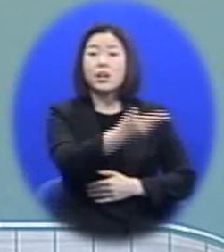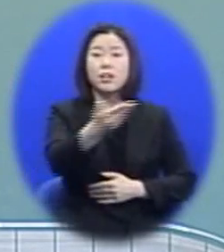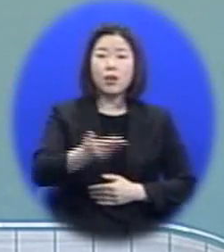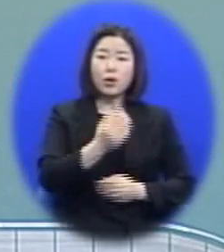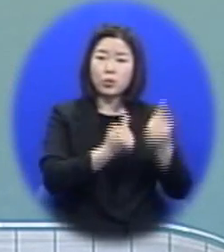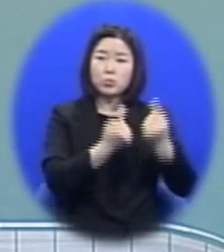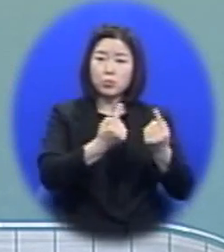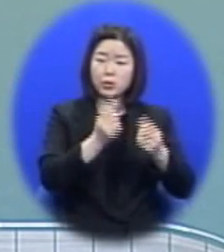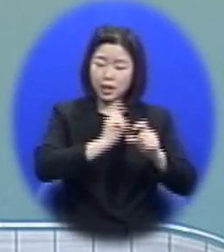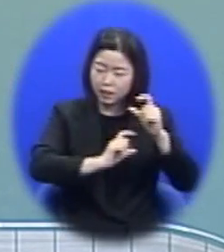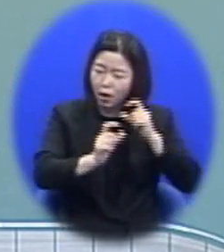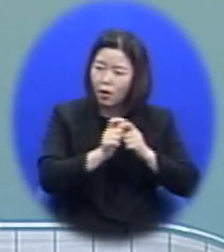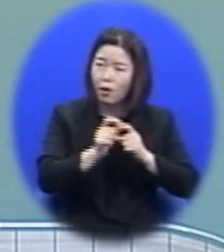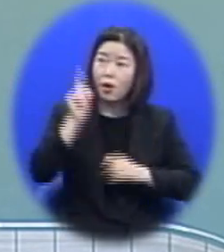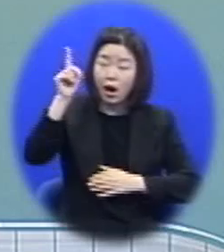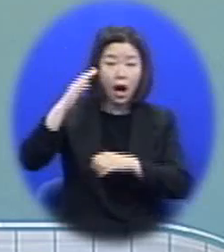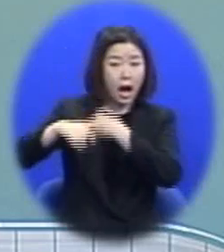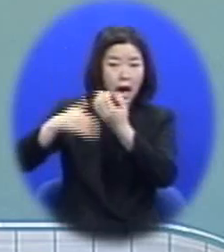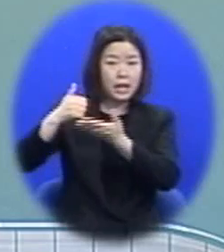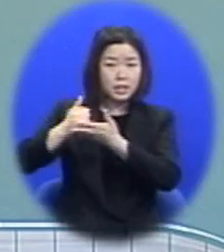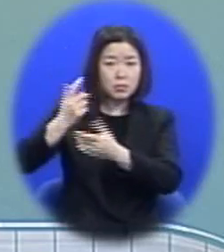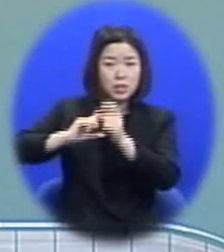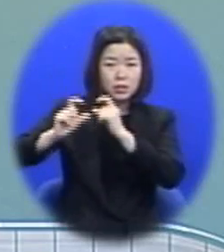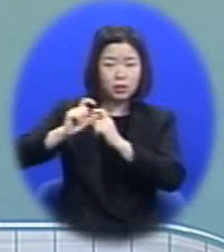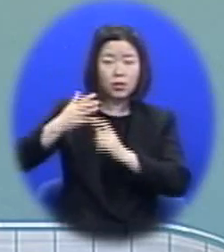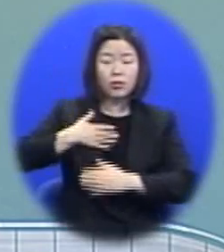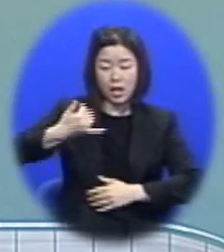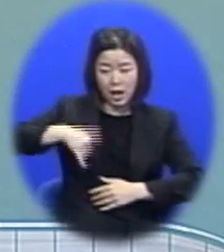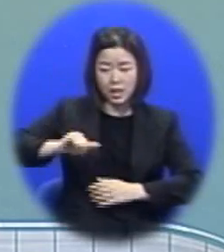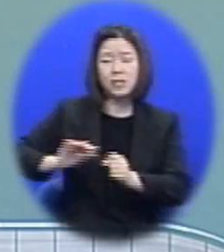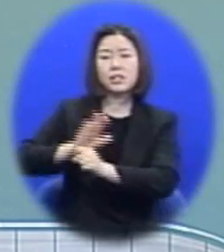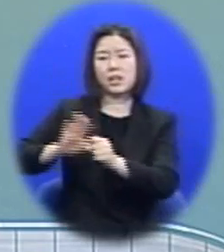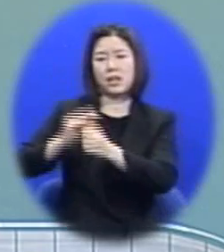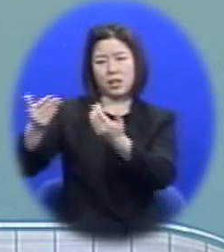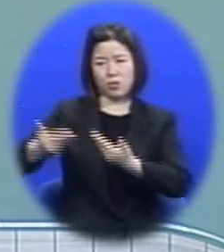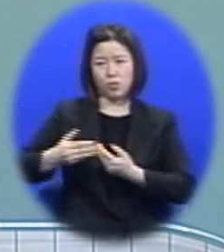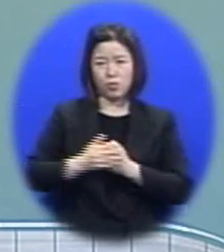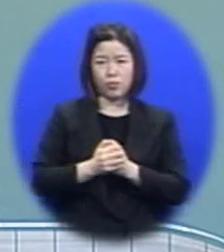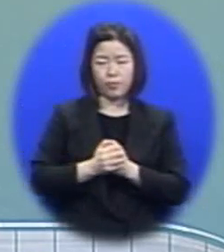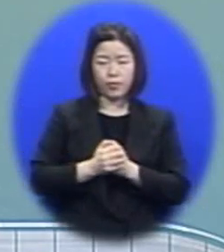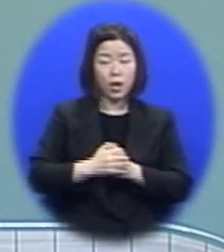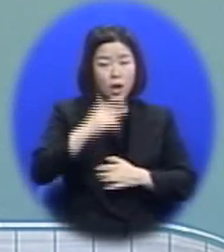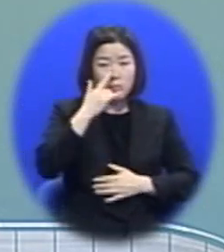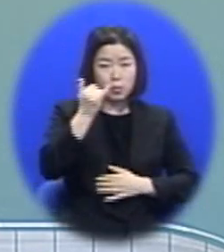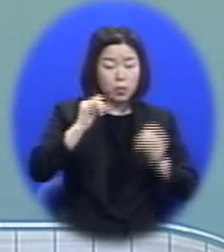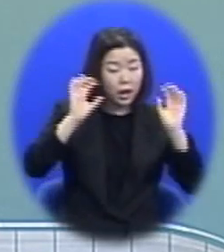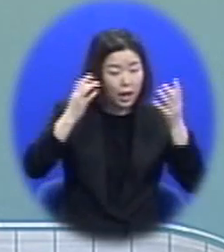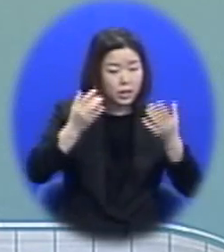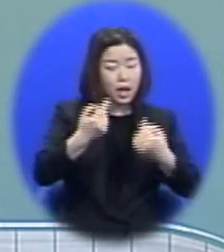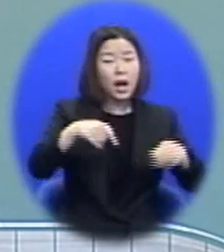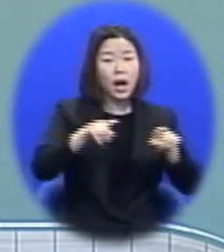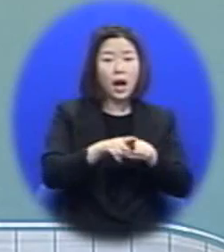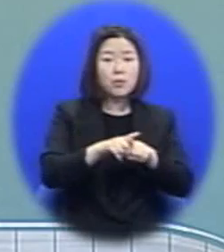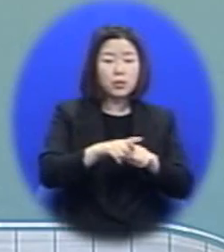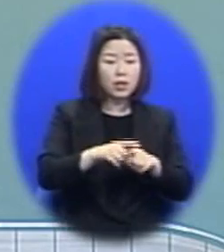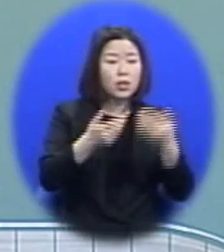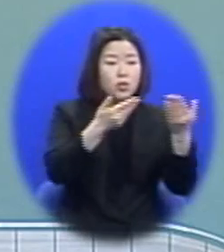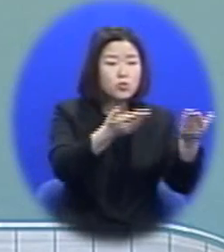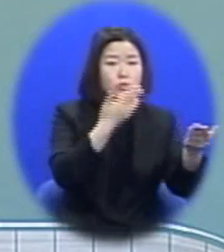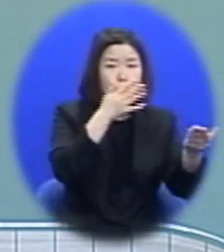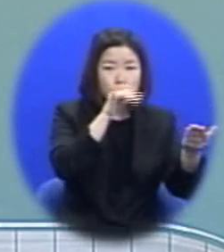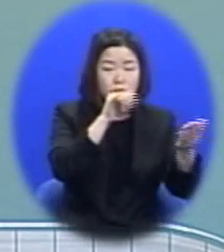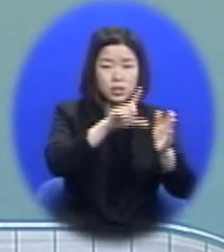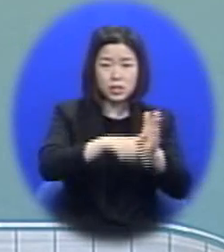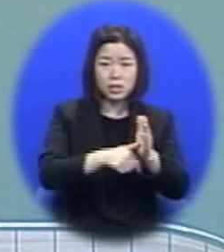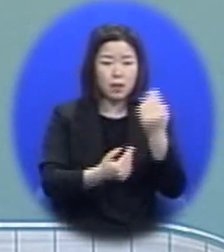하나님이 더 사랑하시는 그리고 부모가 자녀와 함께 있어 줄 수 있는 시간 비교 안 되게